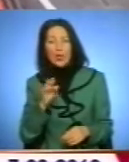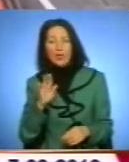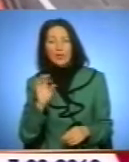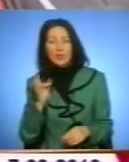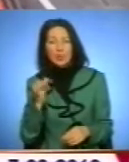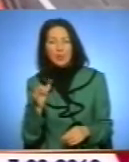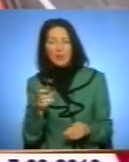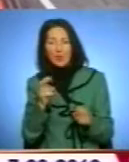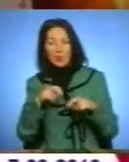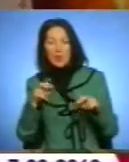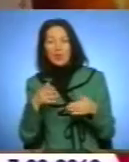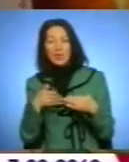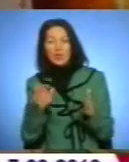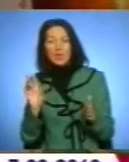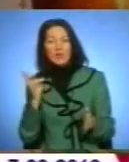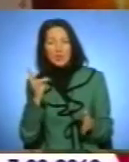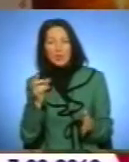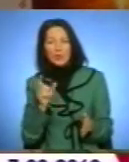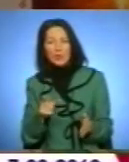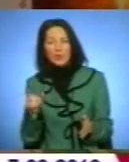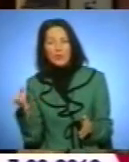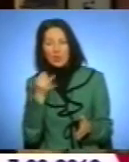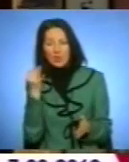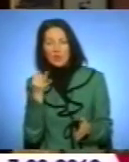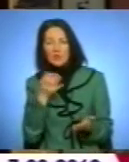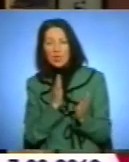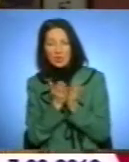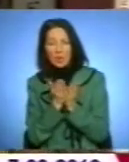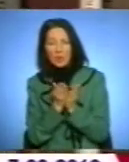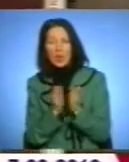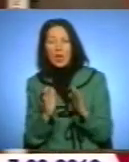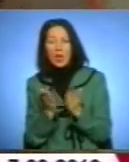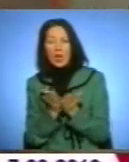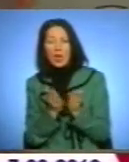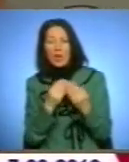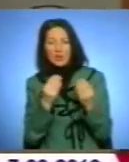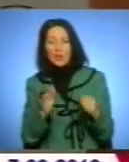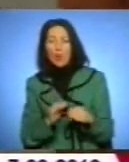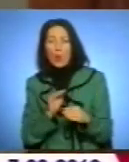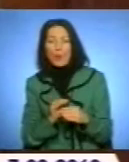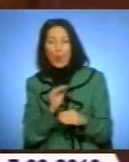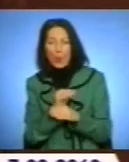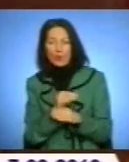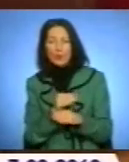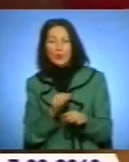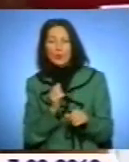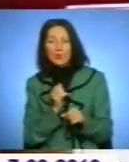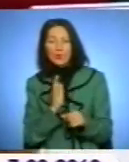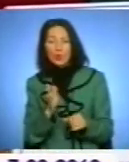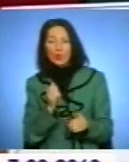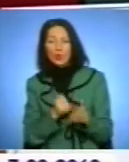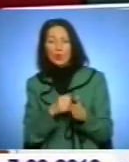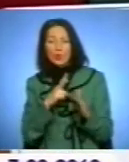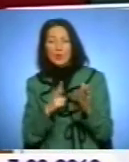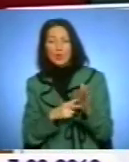відкрили у неділю. Відвідувачі цікавляться представленими книгами, тож виставку поповнюють. Діятиме вона до 17 березня.